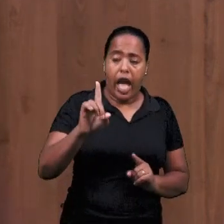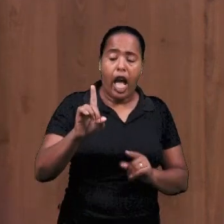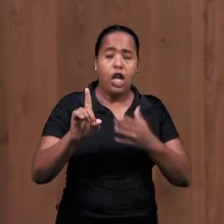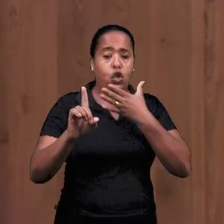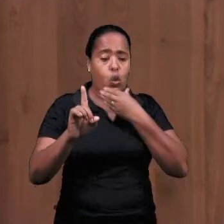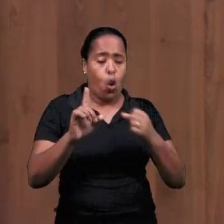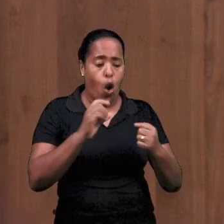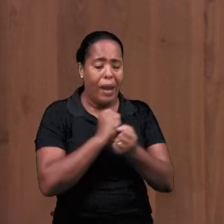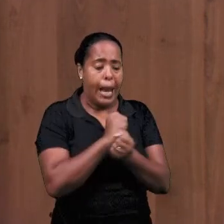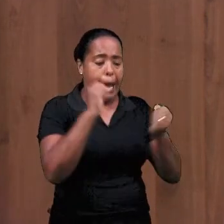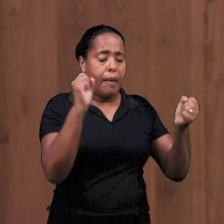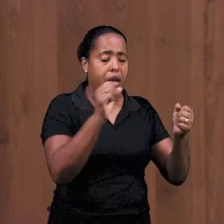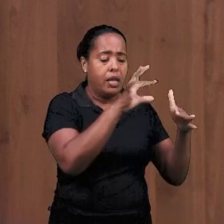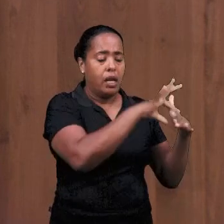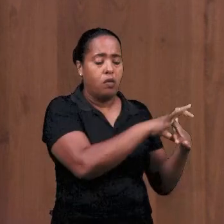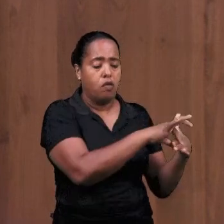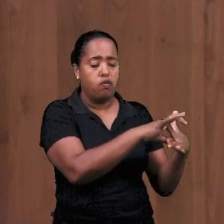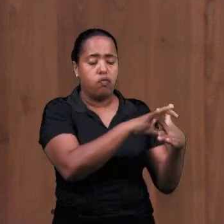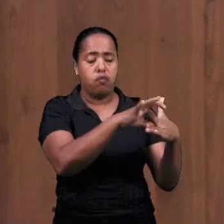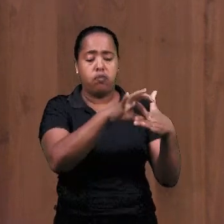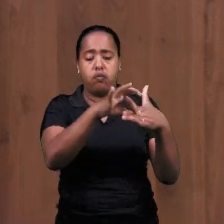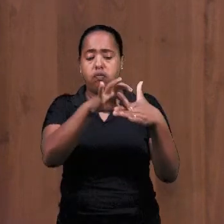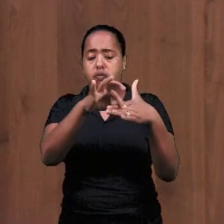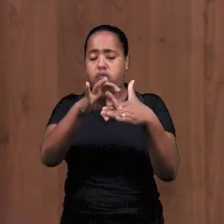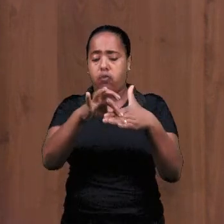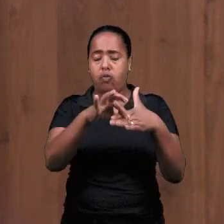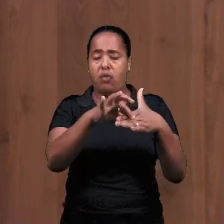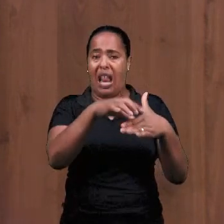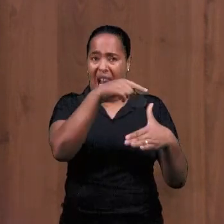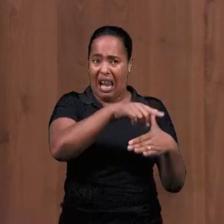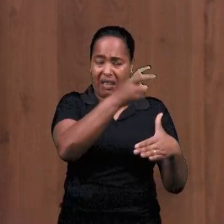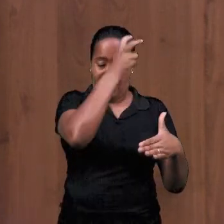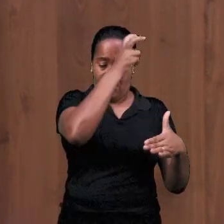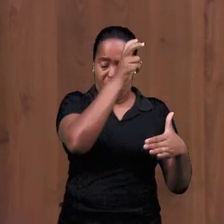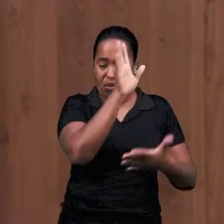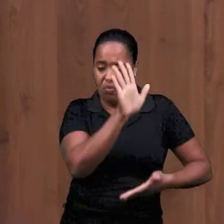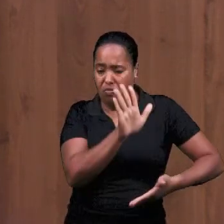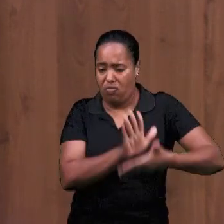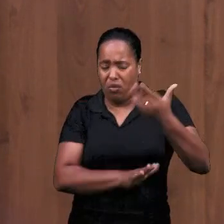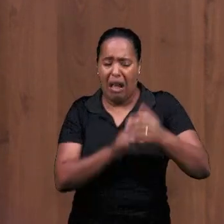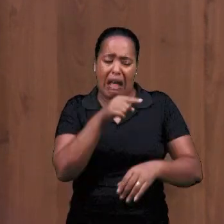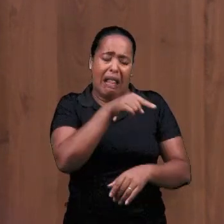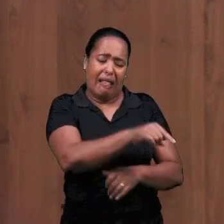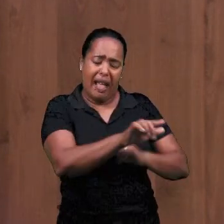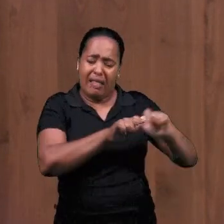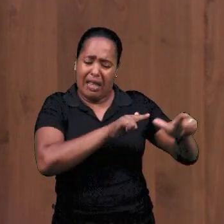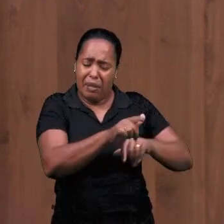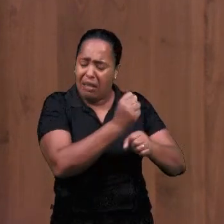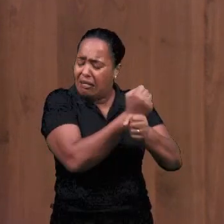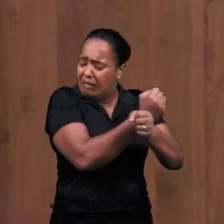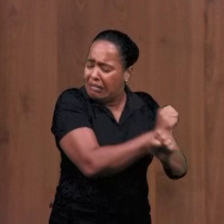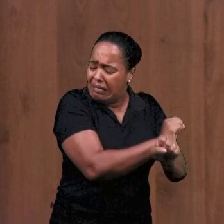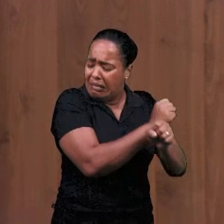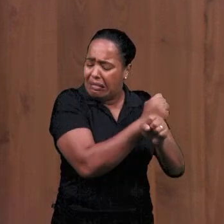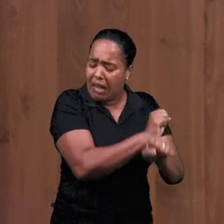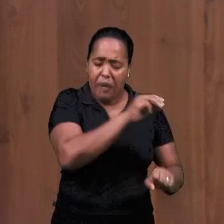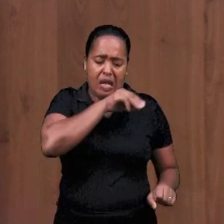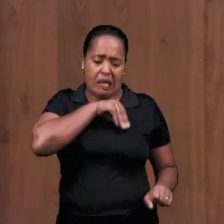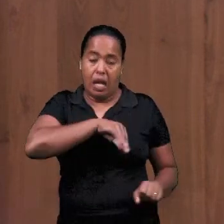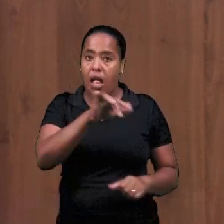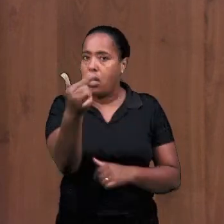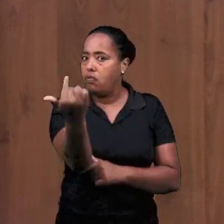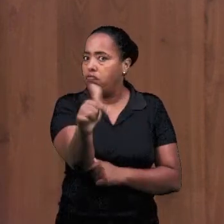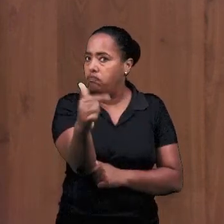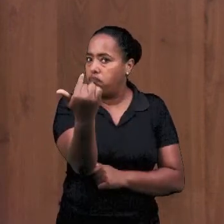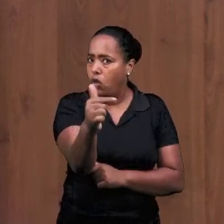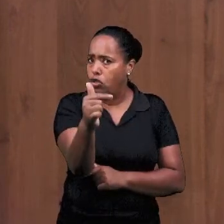le Seigneur puisse envoyer le libérateur pour les envoyer des mains de Pharaon et d'Égypte. Comme ils travaillaient comme esclaves, ils ne